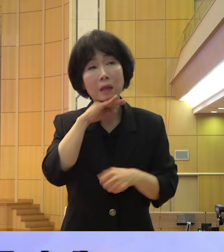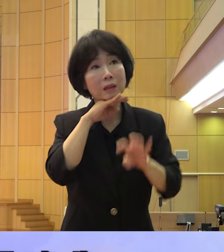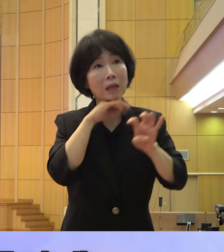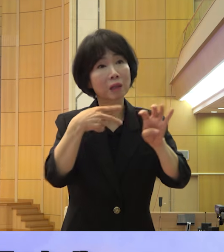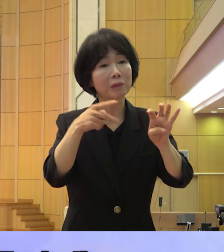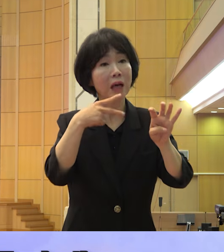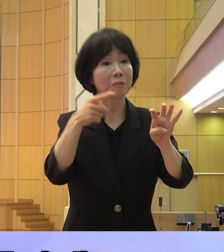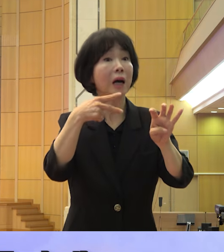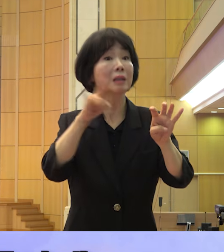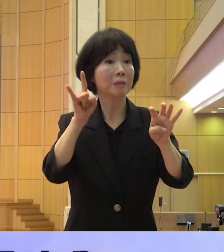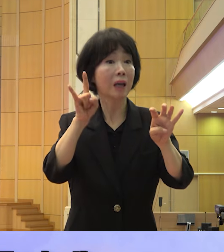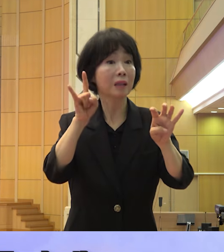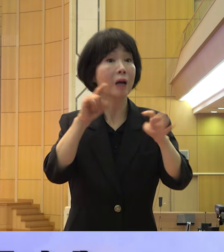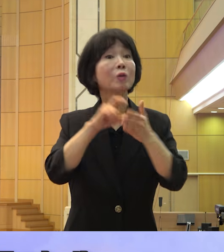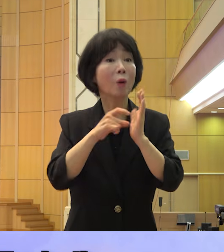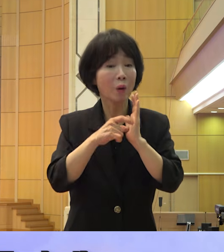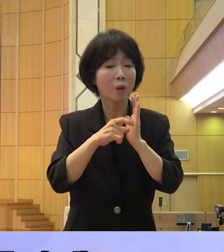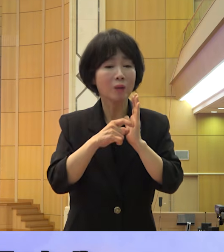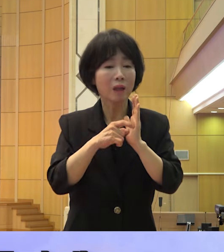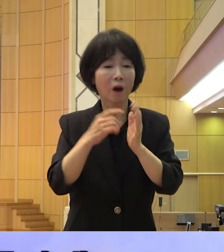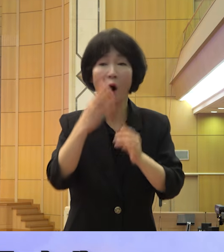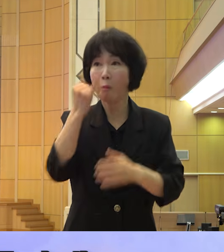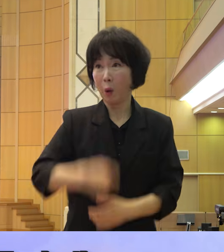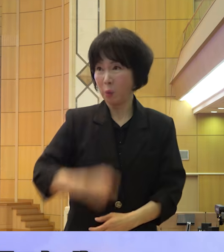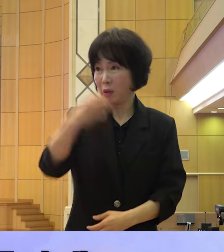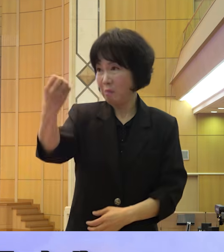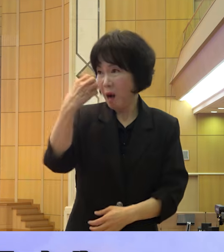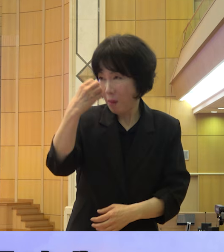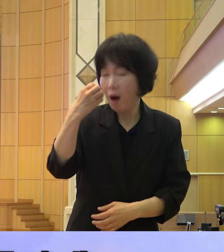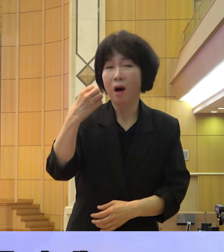돌아가시기 전에 한 2, 3년 전에 그런 말을 하시더라고요.